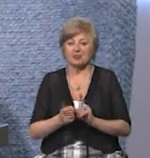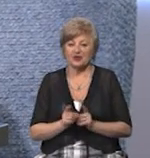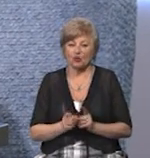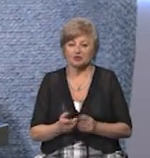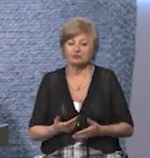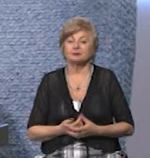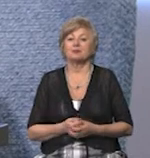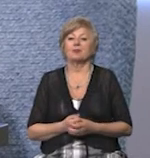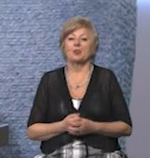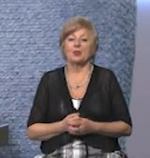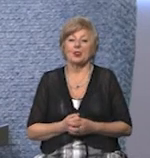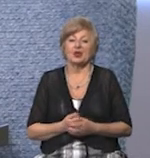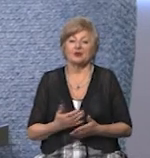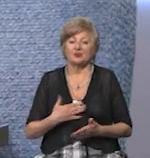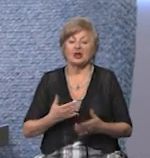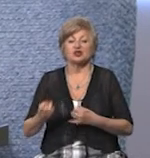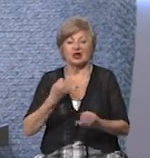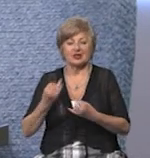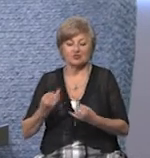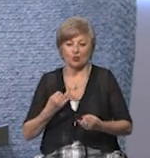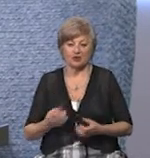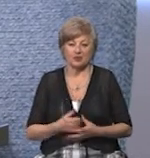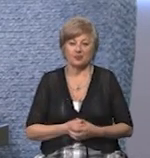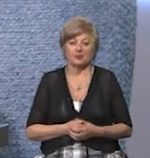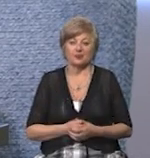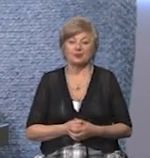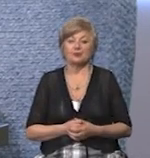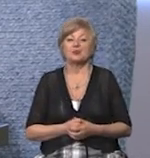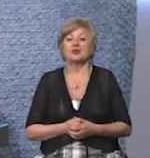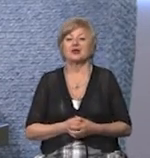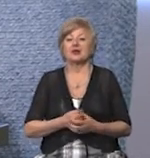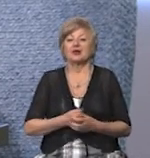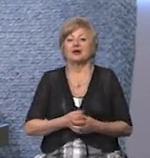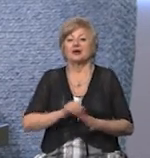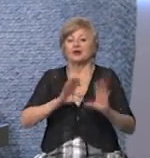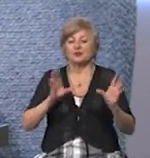здійснювала переклад нашої розмови жестовою мовою. Спасибі.